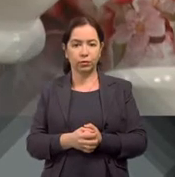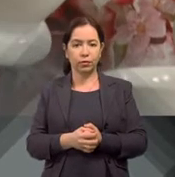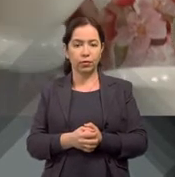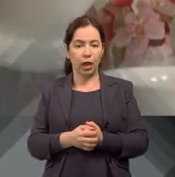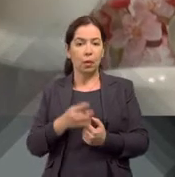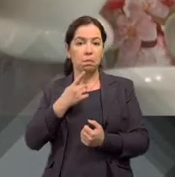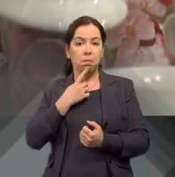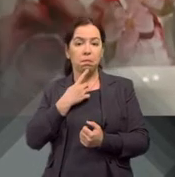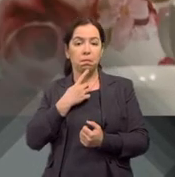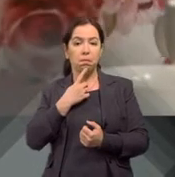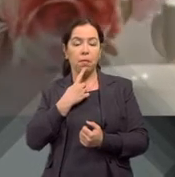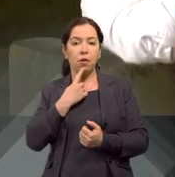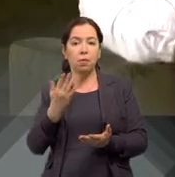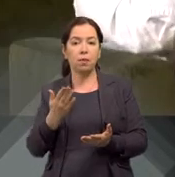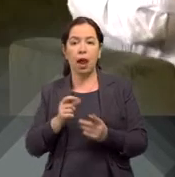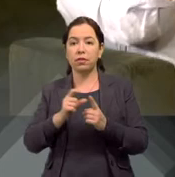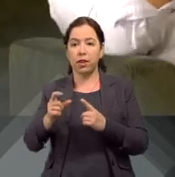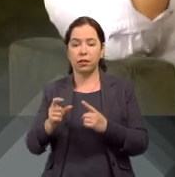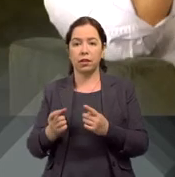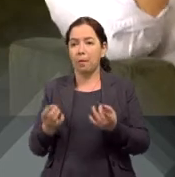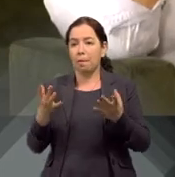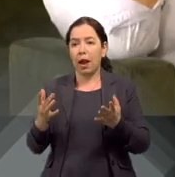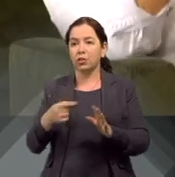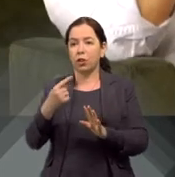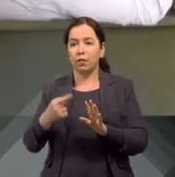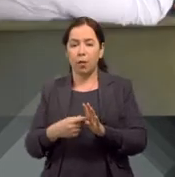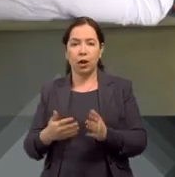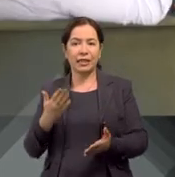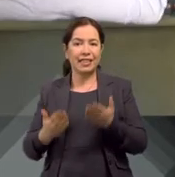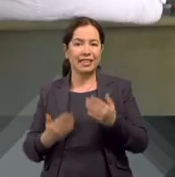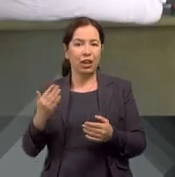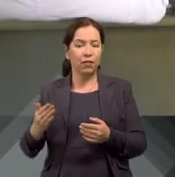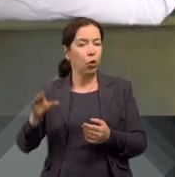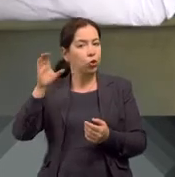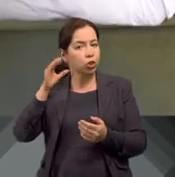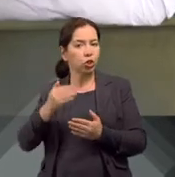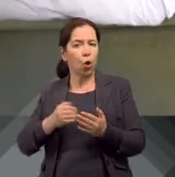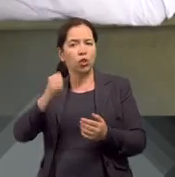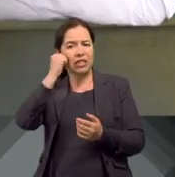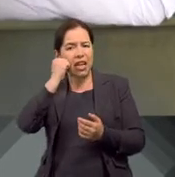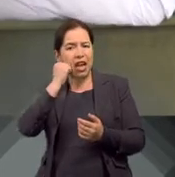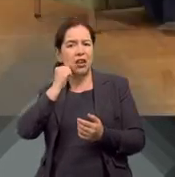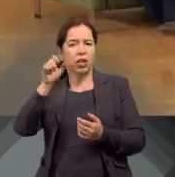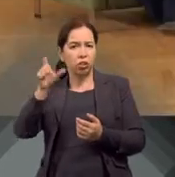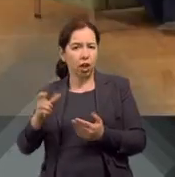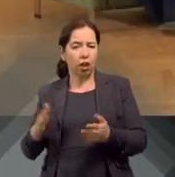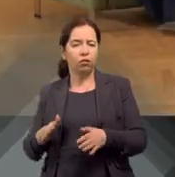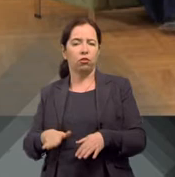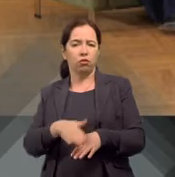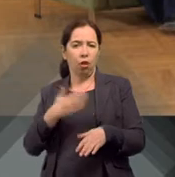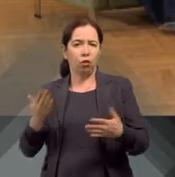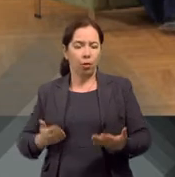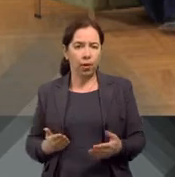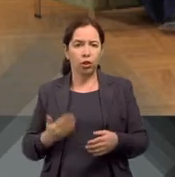Давайте попробуем. Простой вопрос. Вот если вы слышите от старика, который прожил огромную жизнь, который всю свою